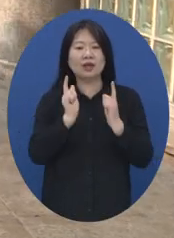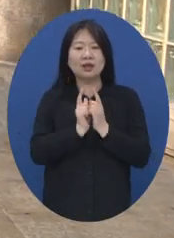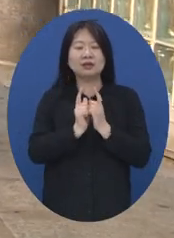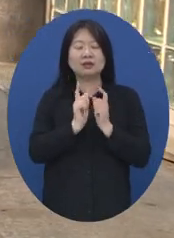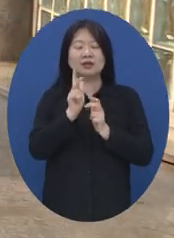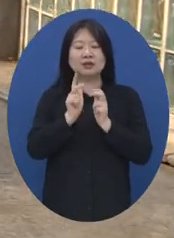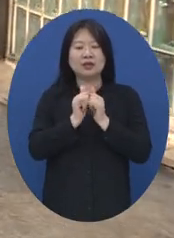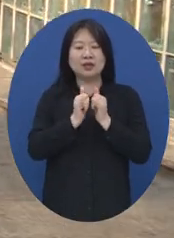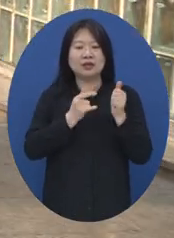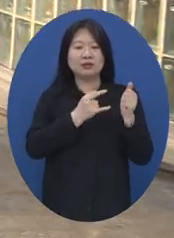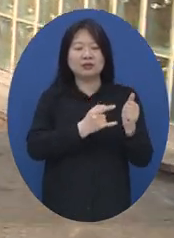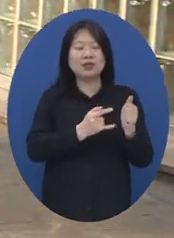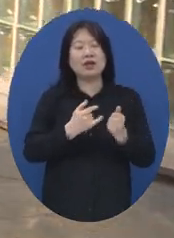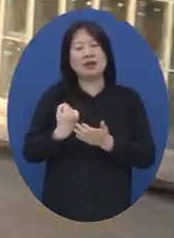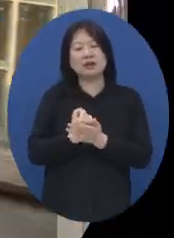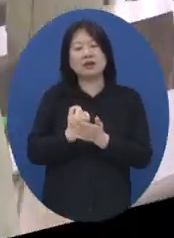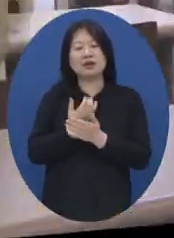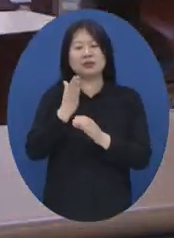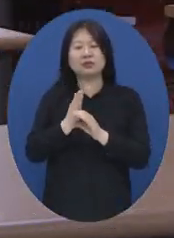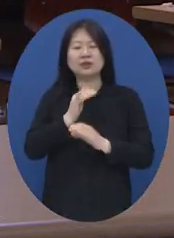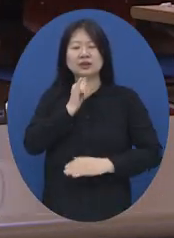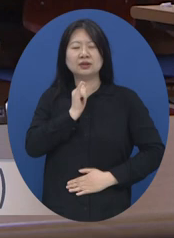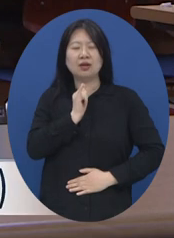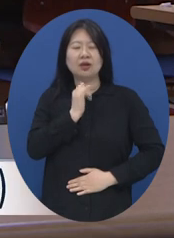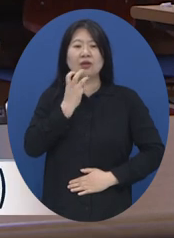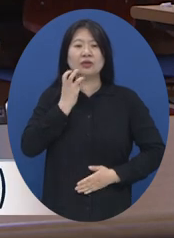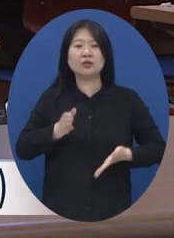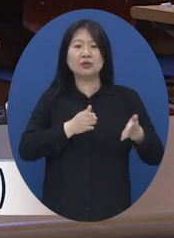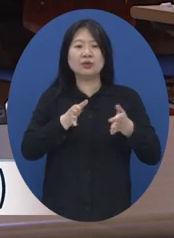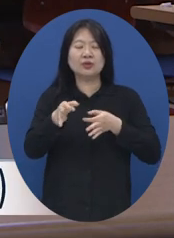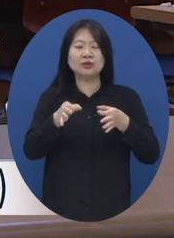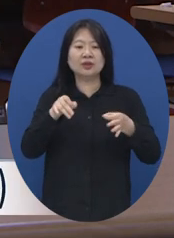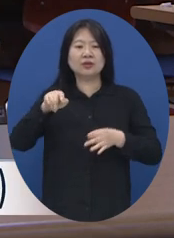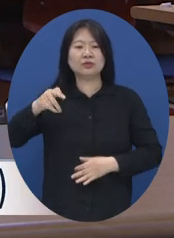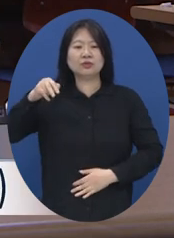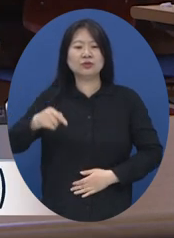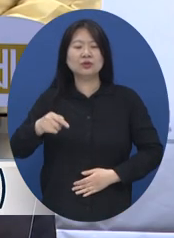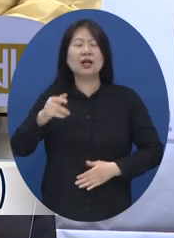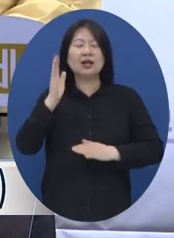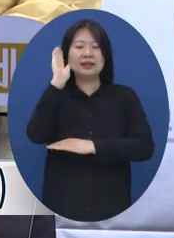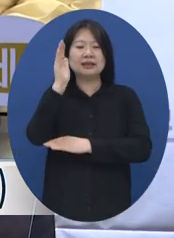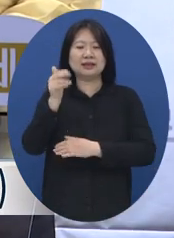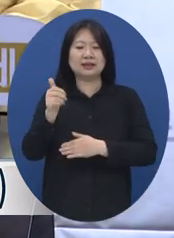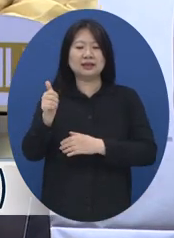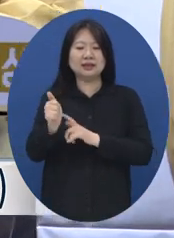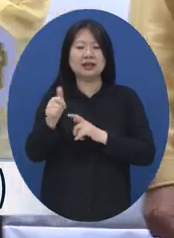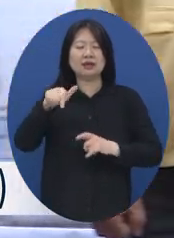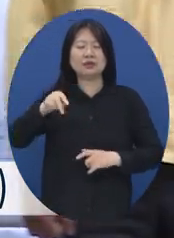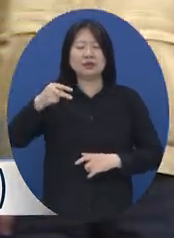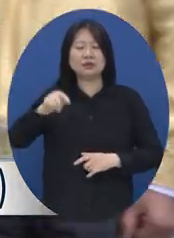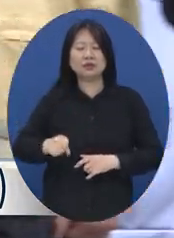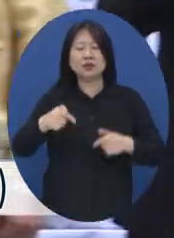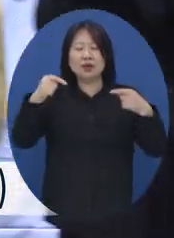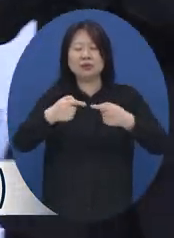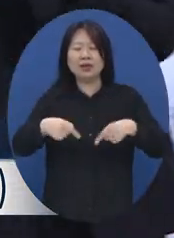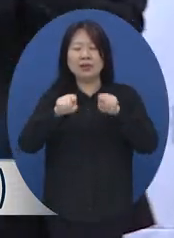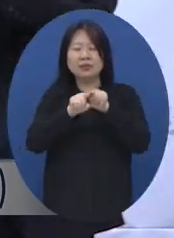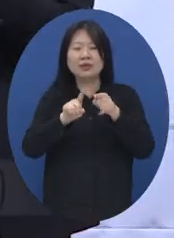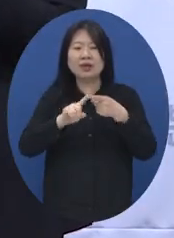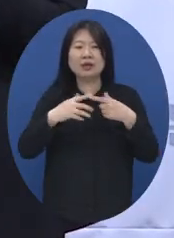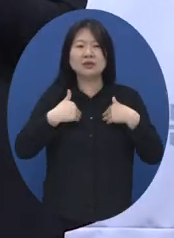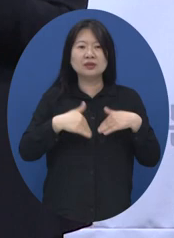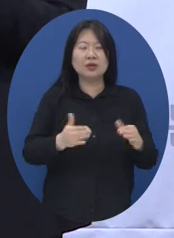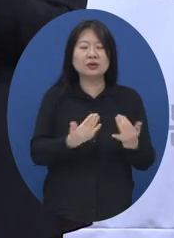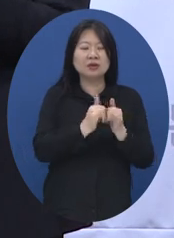영세 사업자들이 신음하고 있습니다. 경기도는 경기도시장군수협의회와 함께 코로나19로 인해 피해를 입는